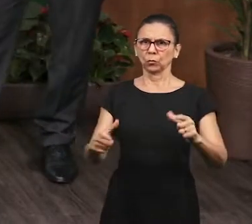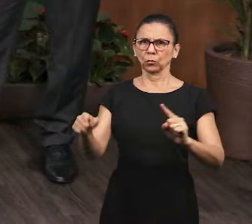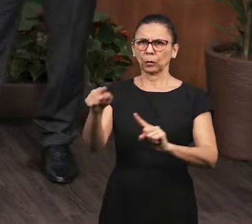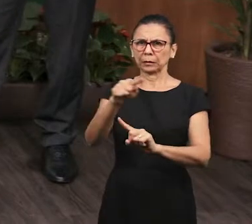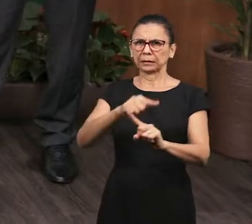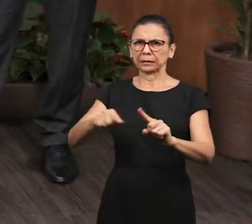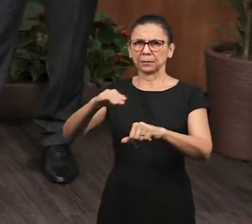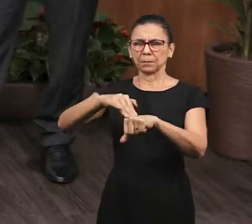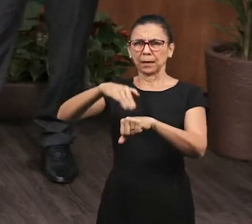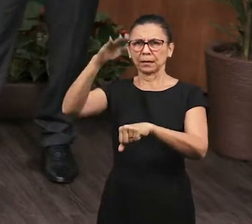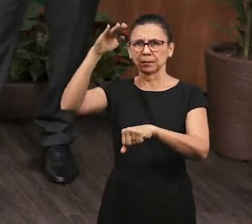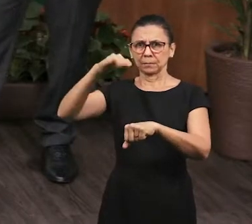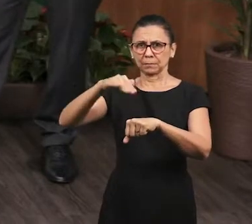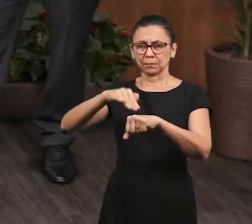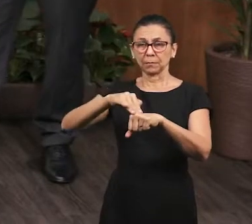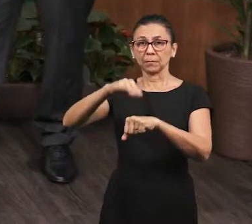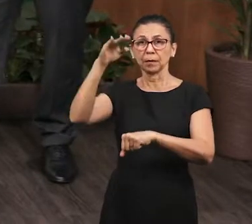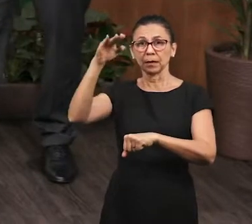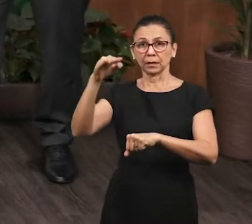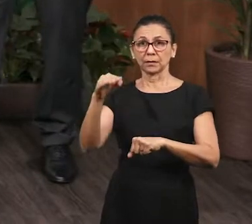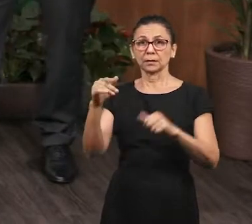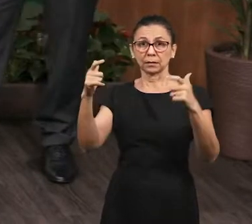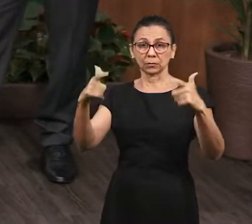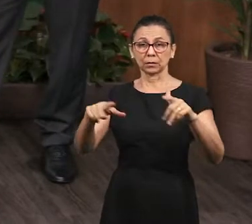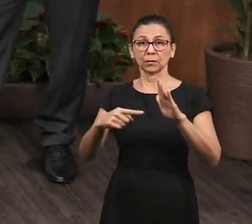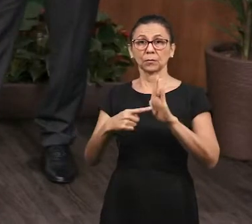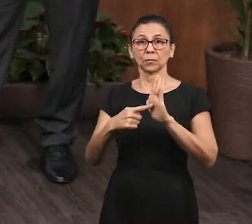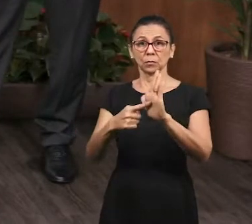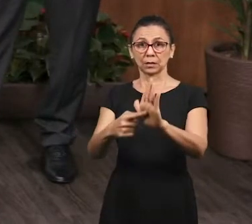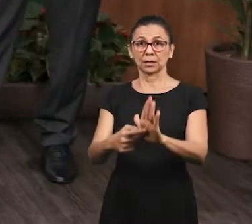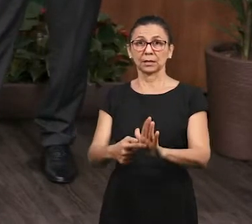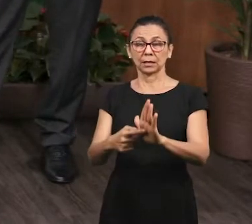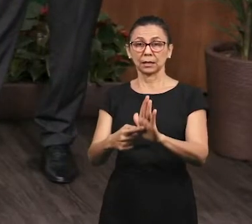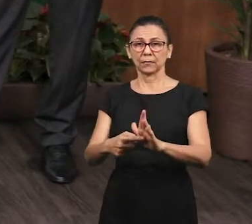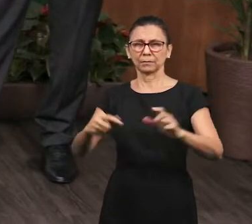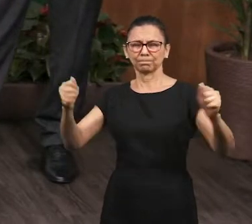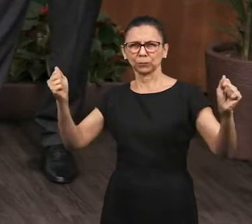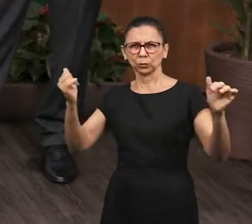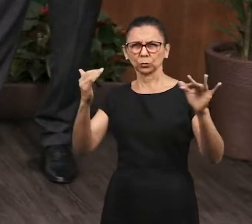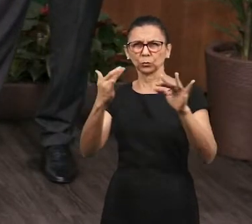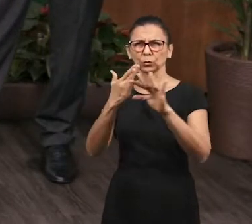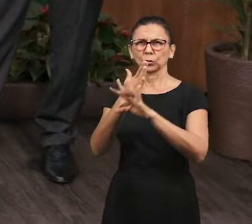Святое святых — это было место, в котором Господня слава